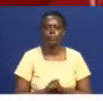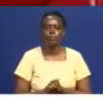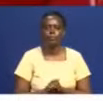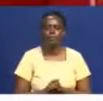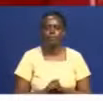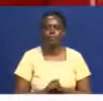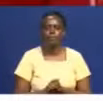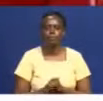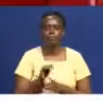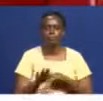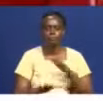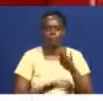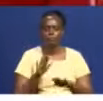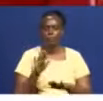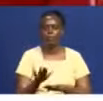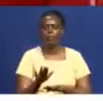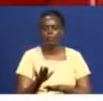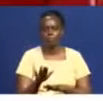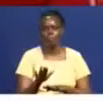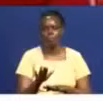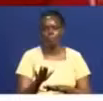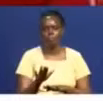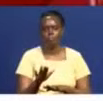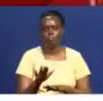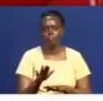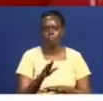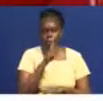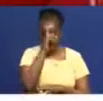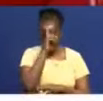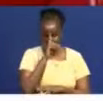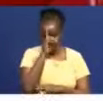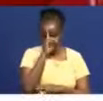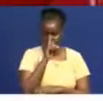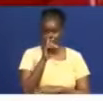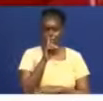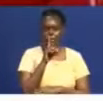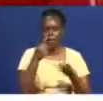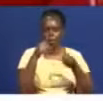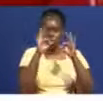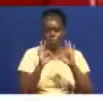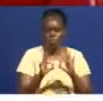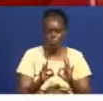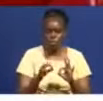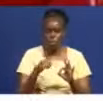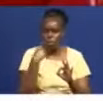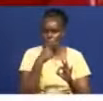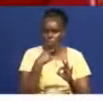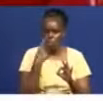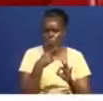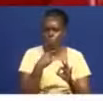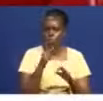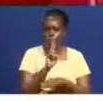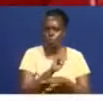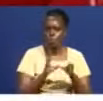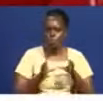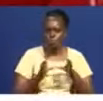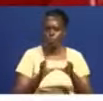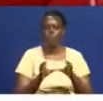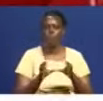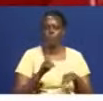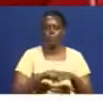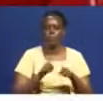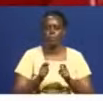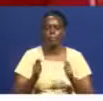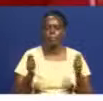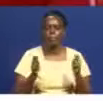kwamba hatua kali ziweze kuchukuliwa kwa maafisa ambao waliweza kutumia nguvu katika